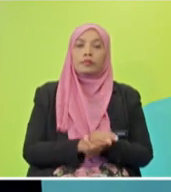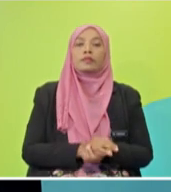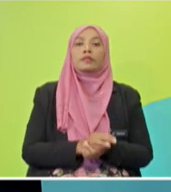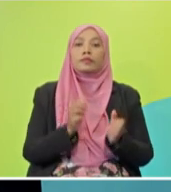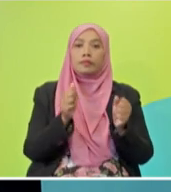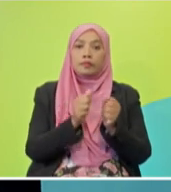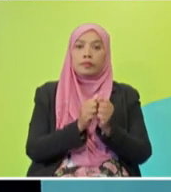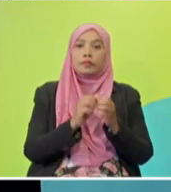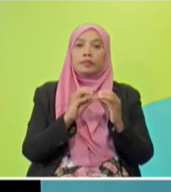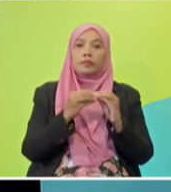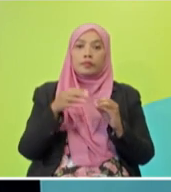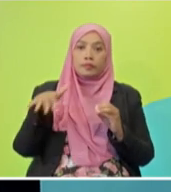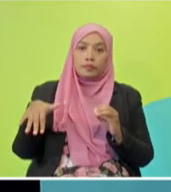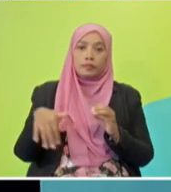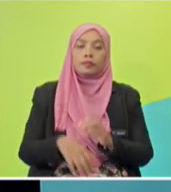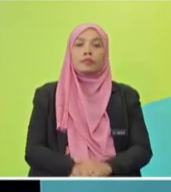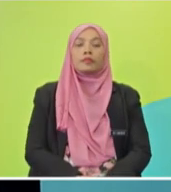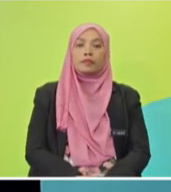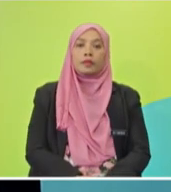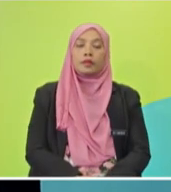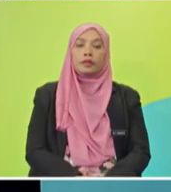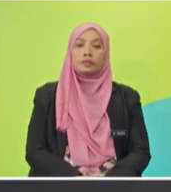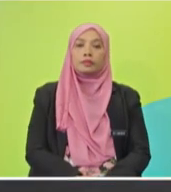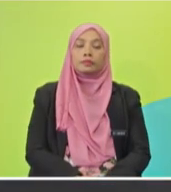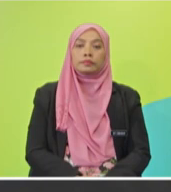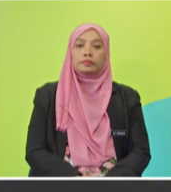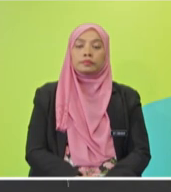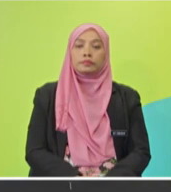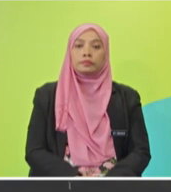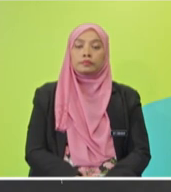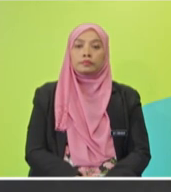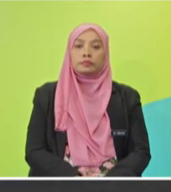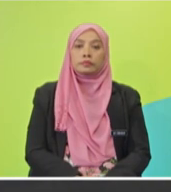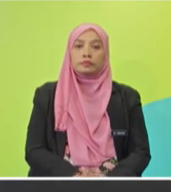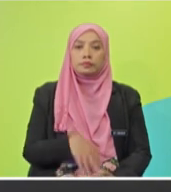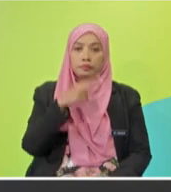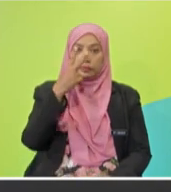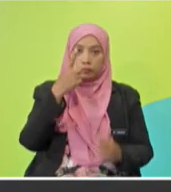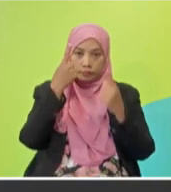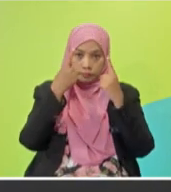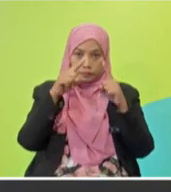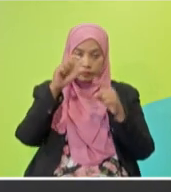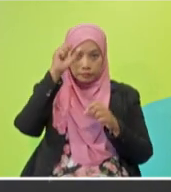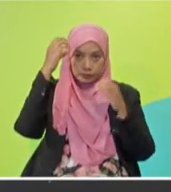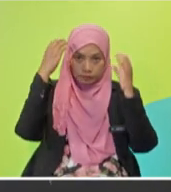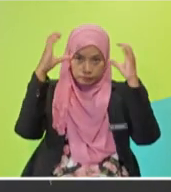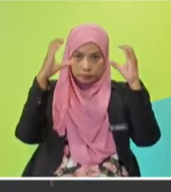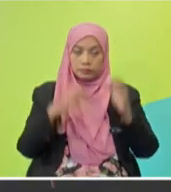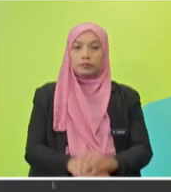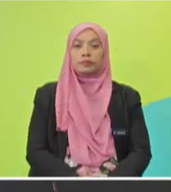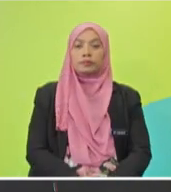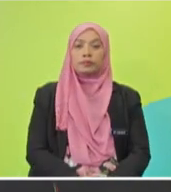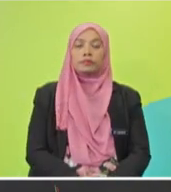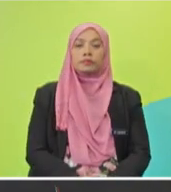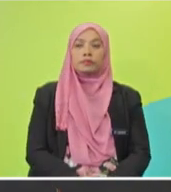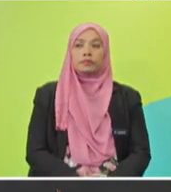yang nombor berikut tu. Okey. Okey, kita tengok yang kedua. Jadi 9 nisbah 15 adalah setara dengan 27 nisbah 45. Kita tengok pula